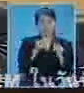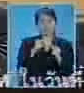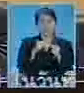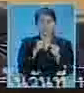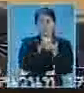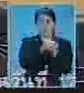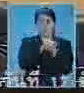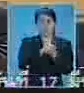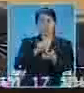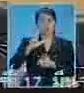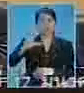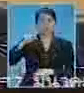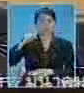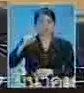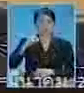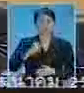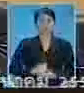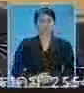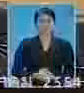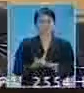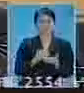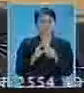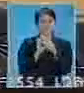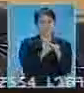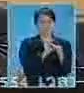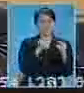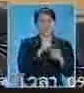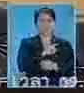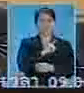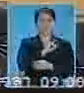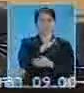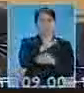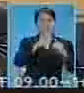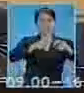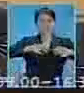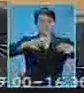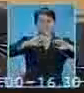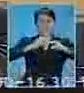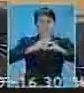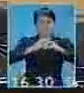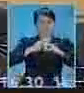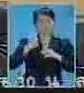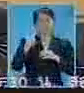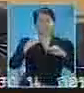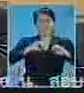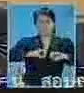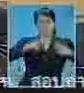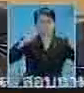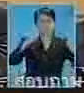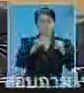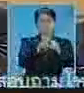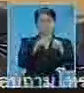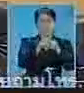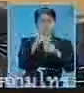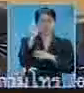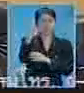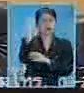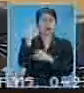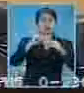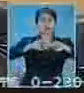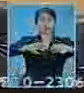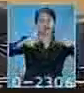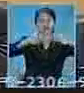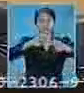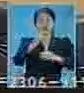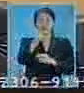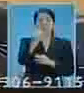3G ได้ในส่วนของบทบาทของรัฐวิสาหกิจนะครับก็มีความชัดเจนเดิมทีรัฐบาลของท่านบ